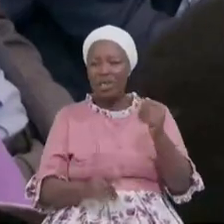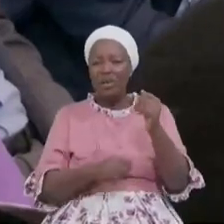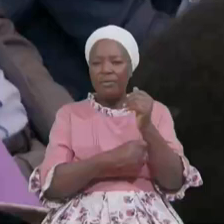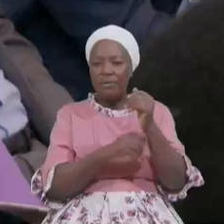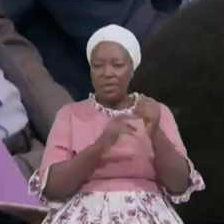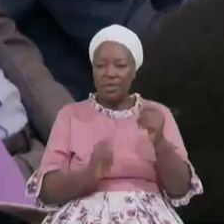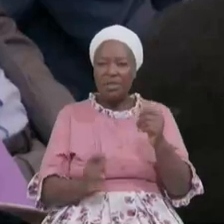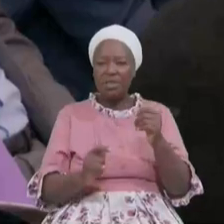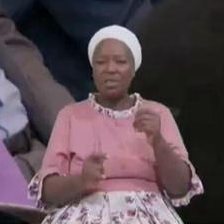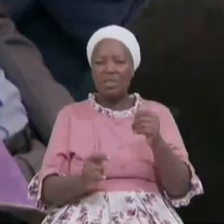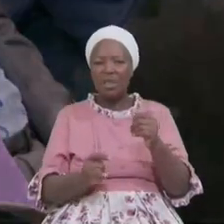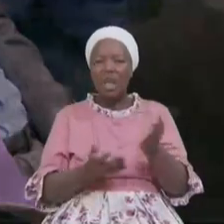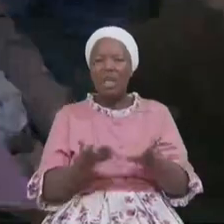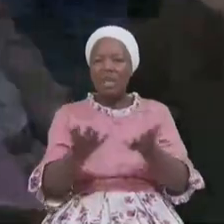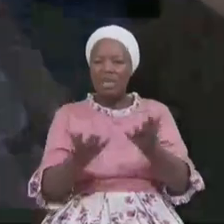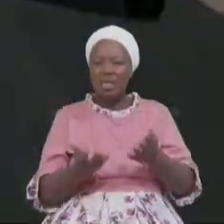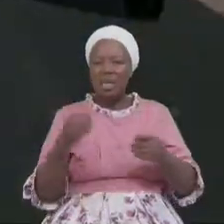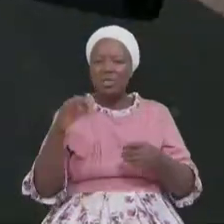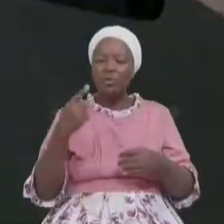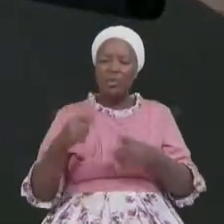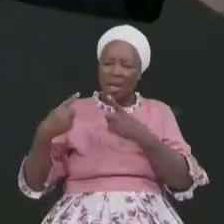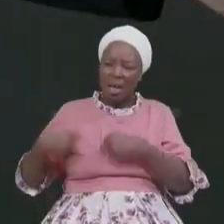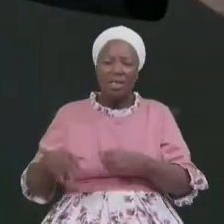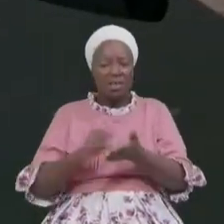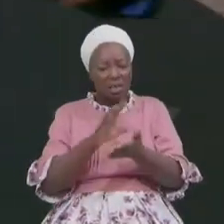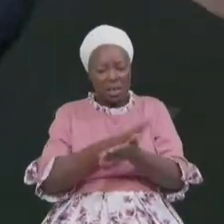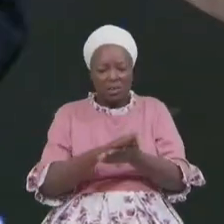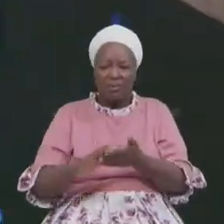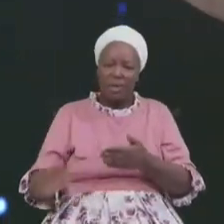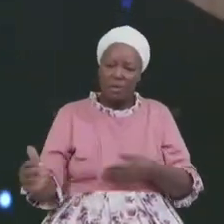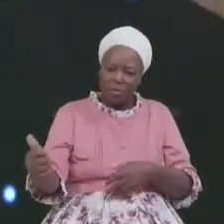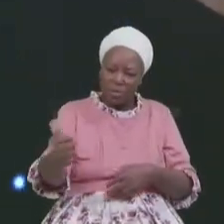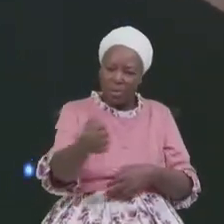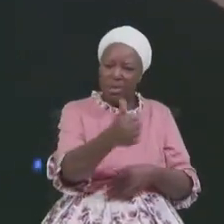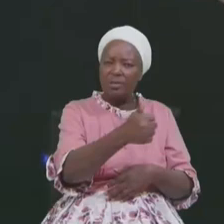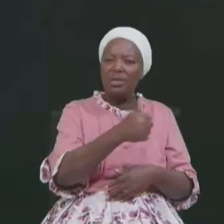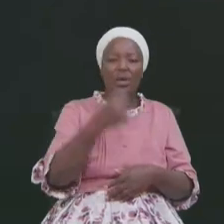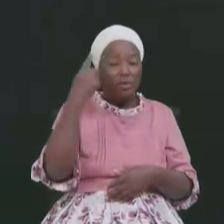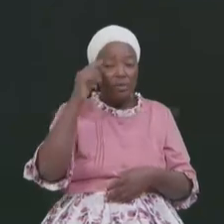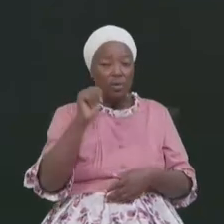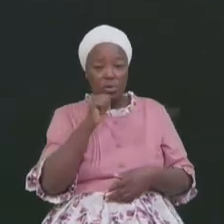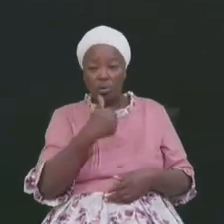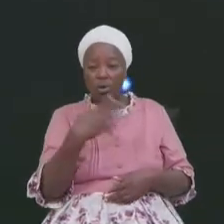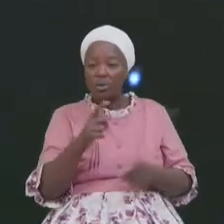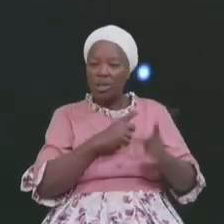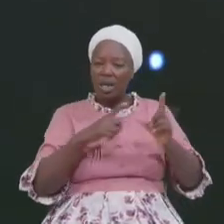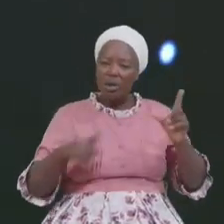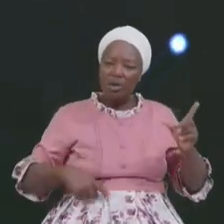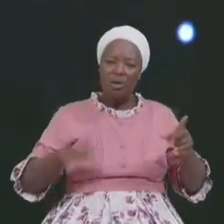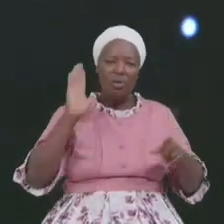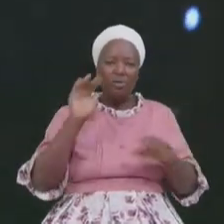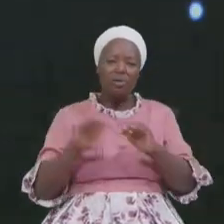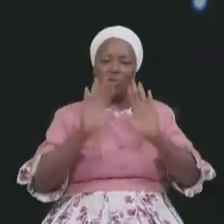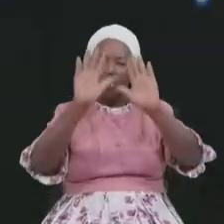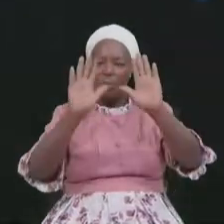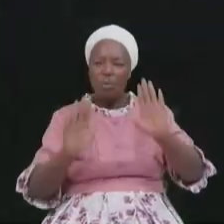au désir charnel du cœur. Sanctifiez-vous, car demain l'Éternel fera des prodiges